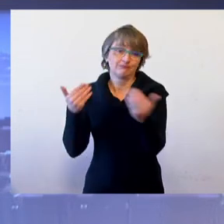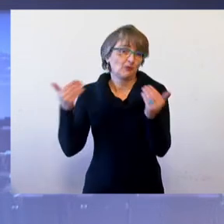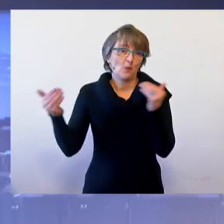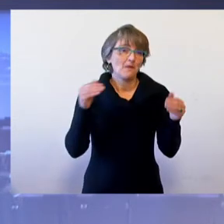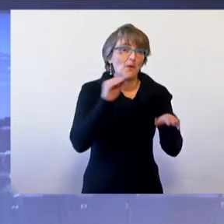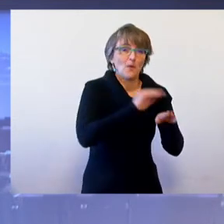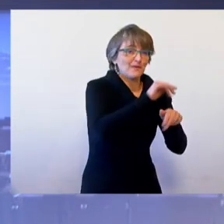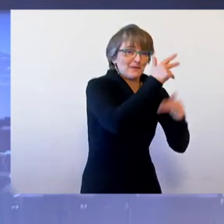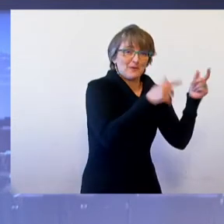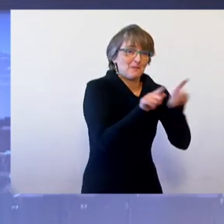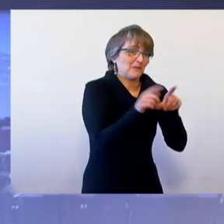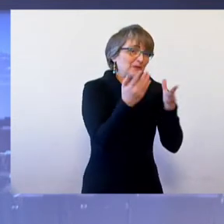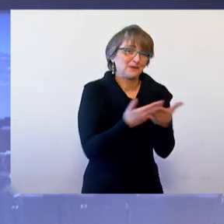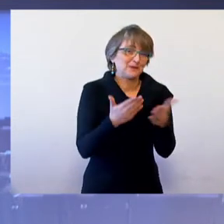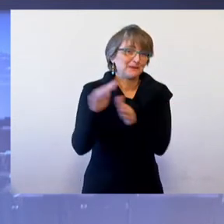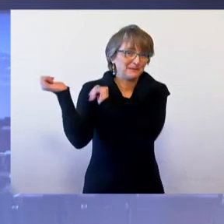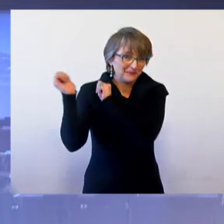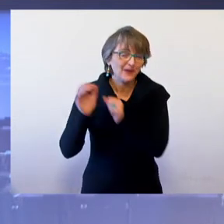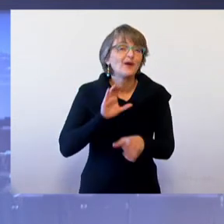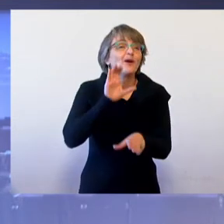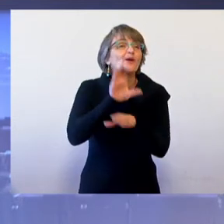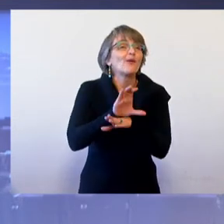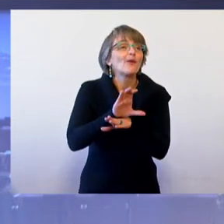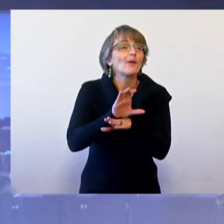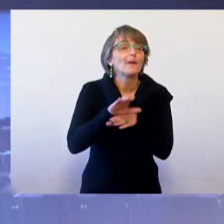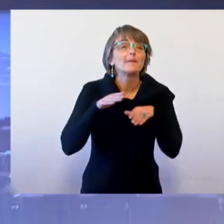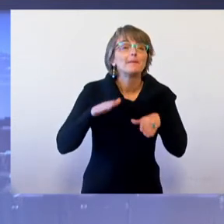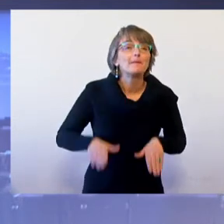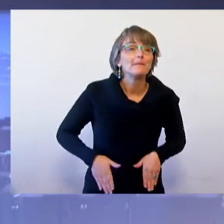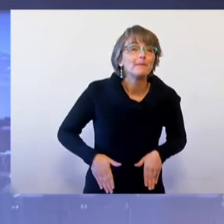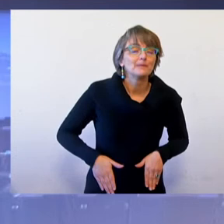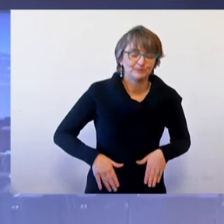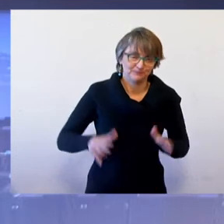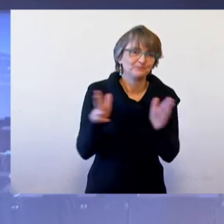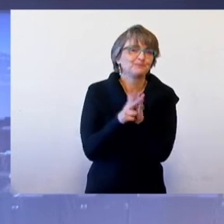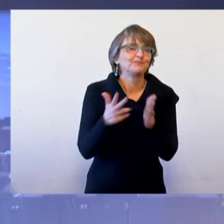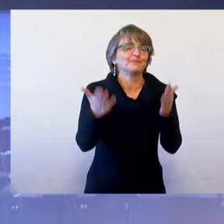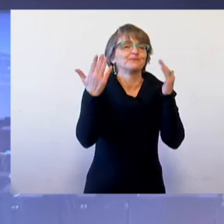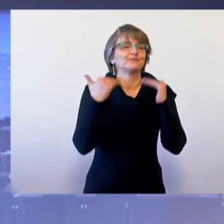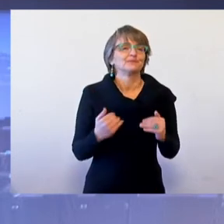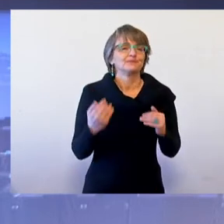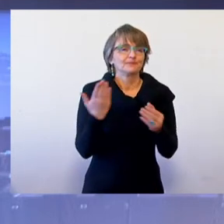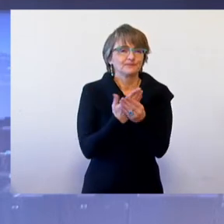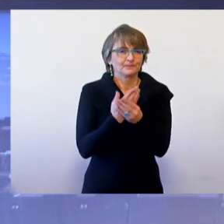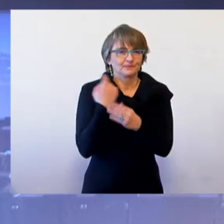Métropole. Qui est contre? Qui s'abstient? Adopté. Affaire 42,